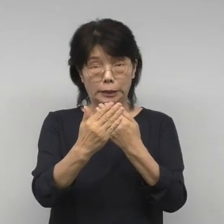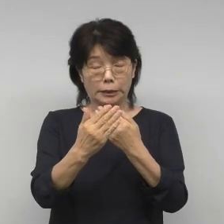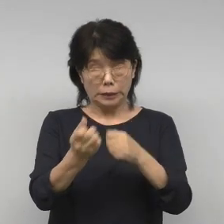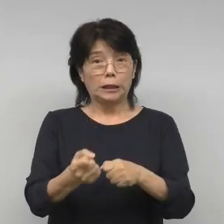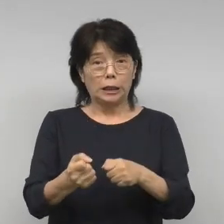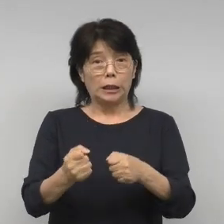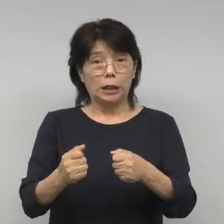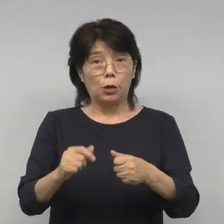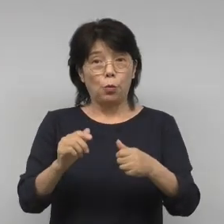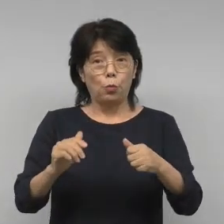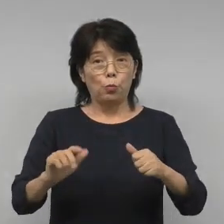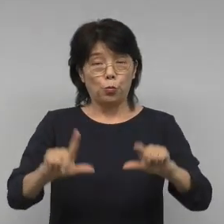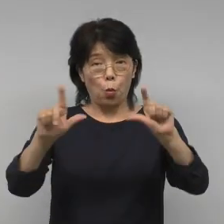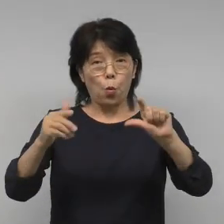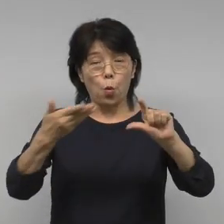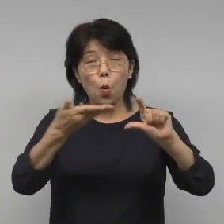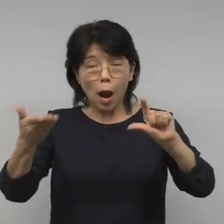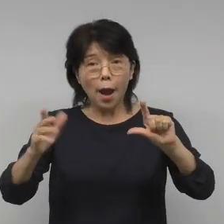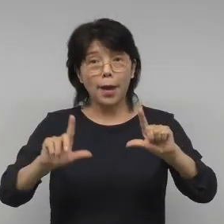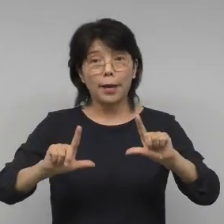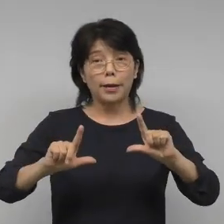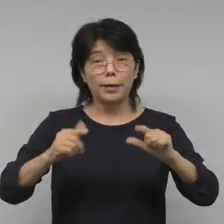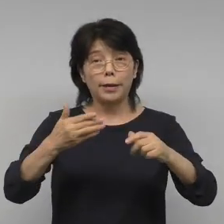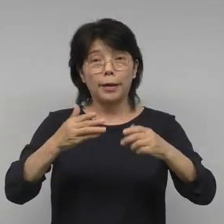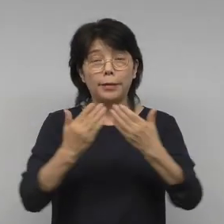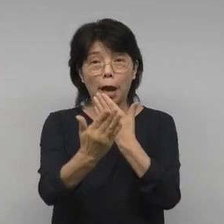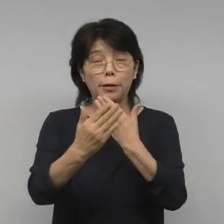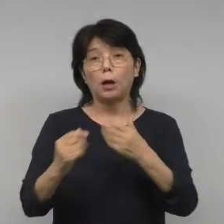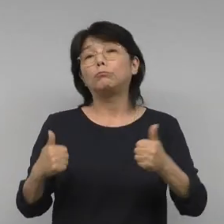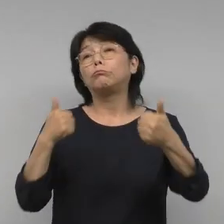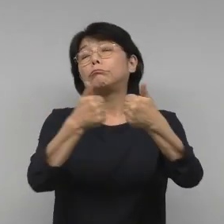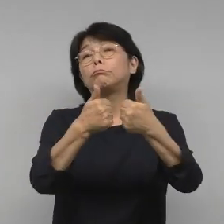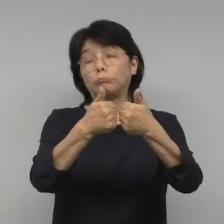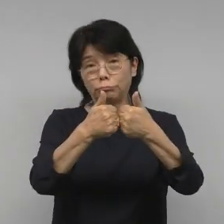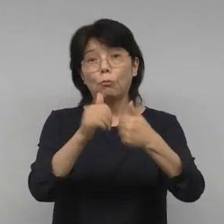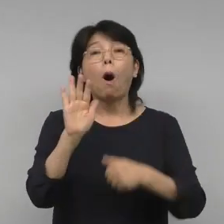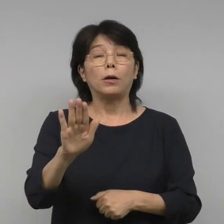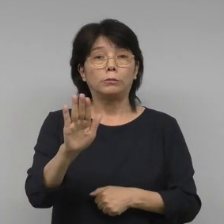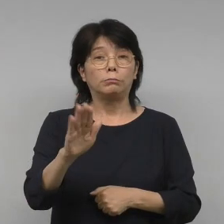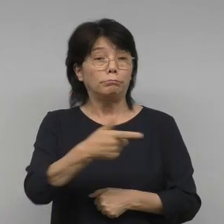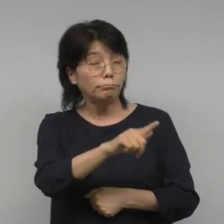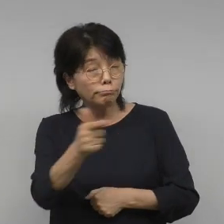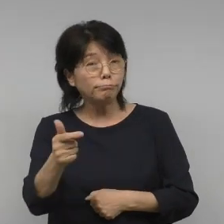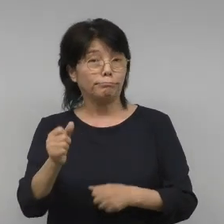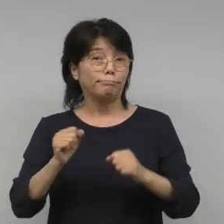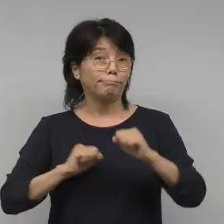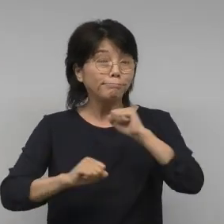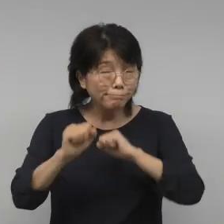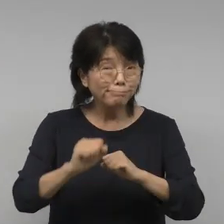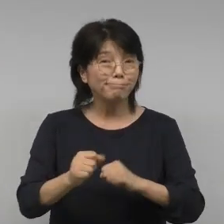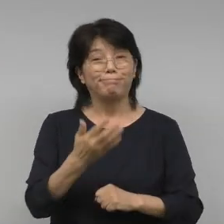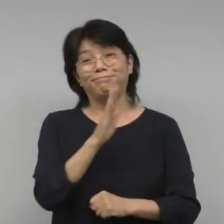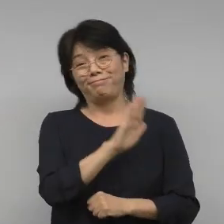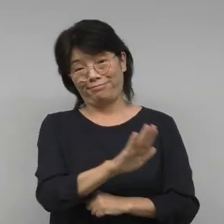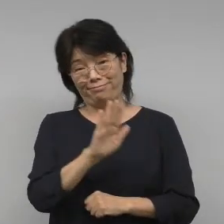出るよといったような話もあったりというふうなことで、まあ、それぞれにおきまして、活躍をされているところであります